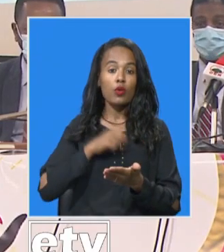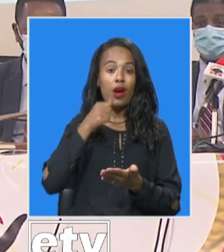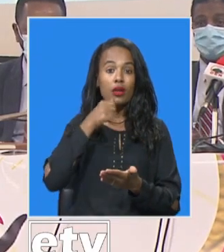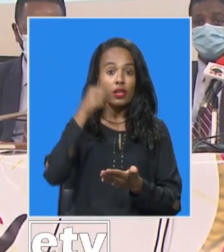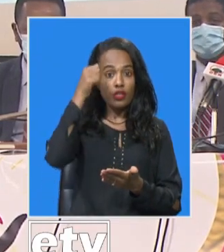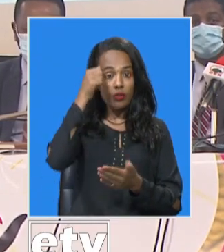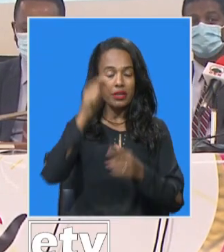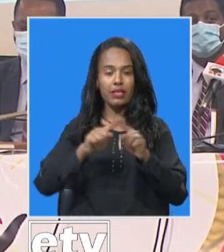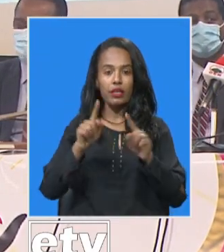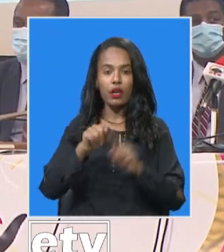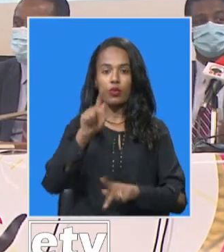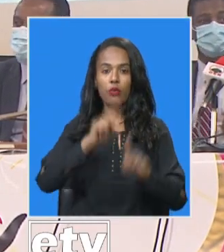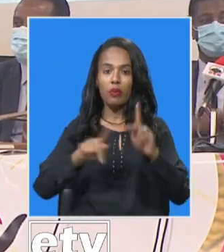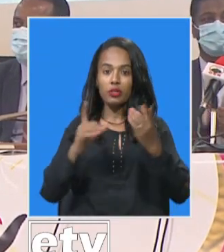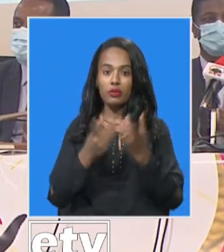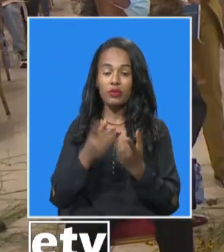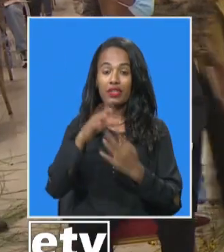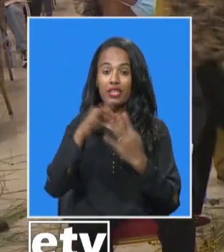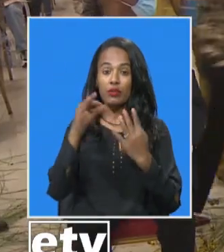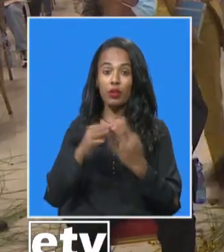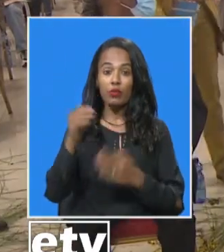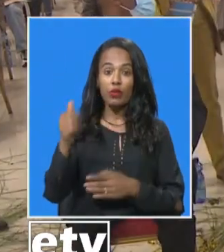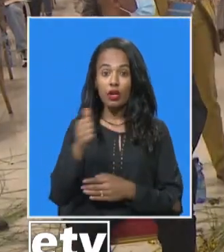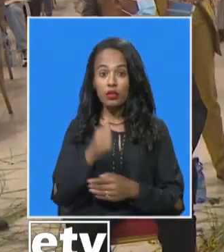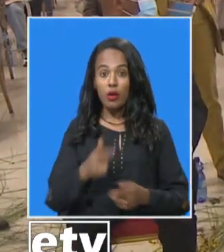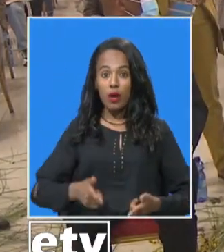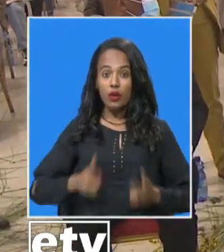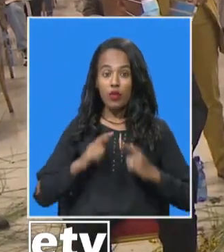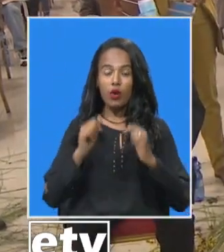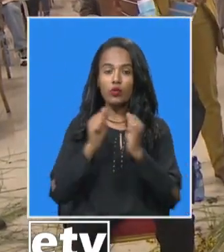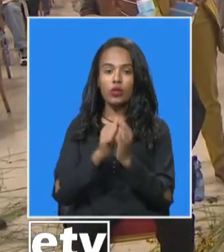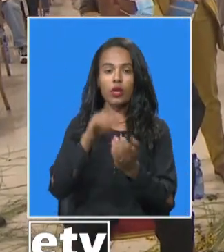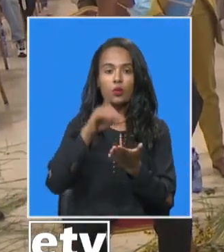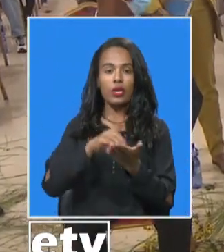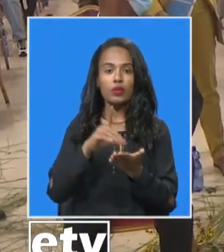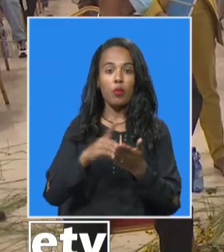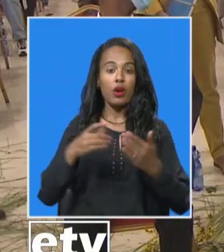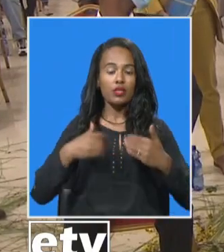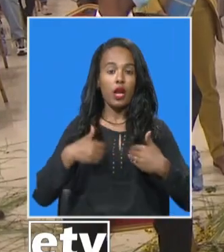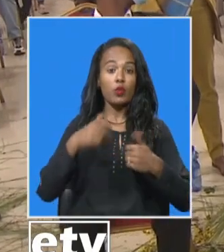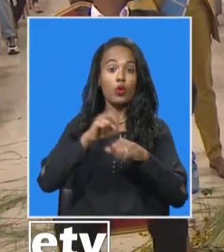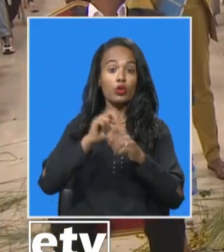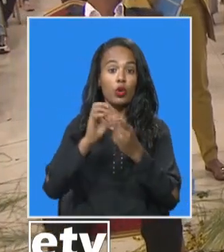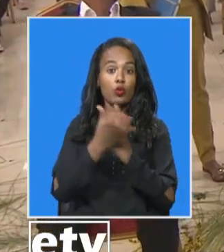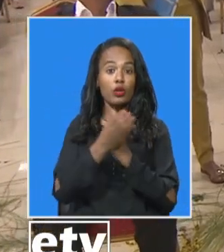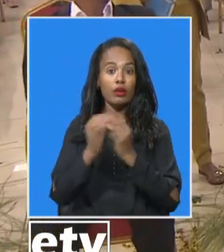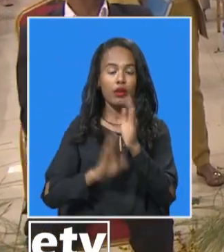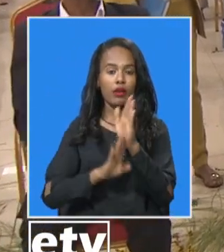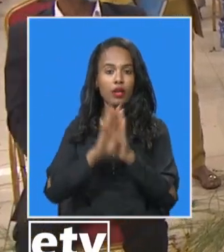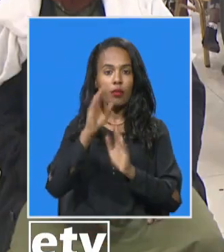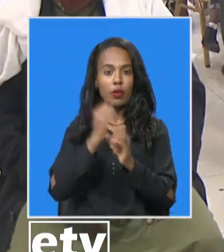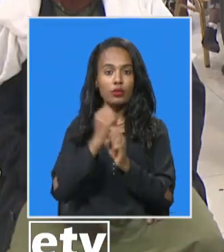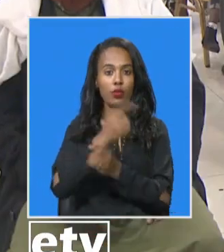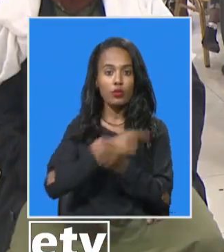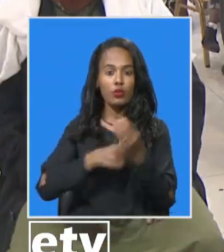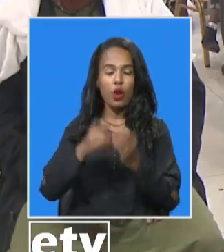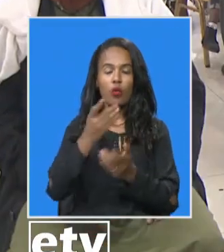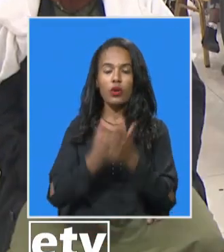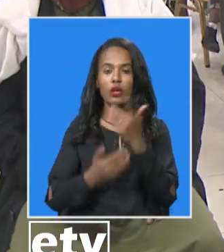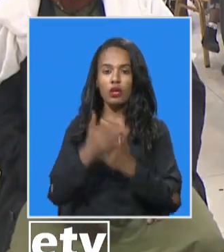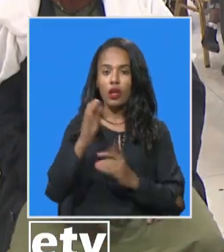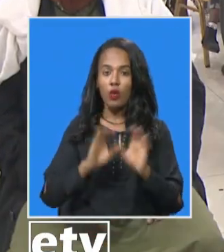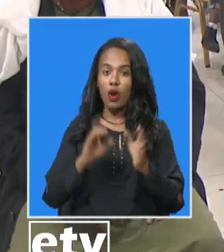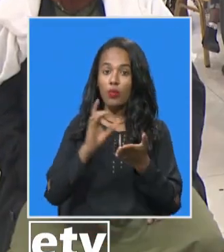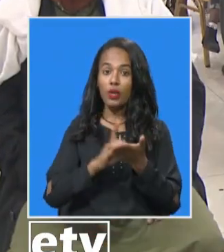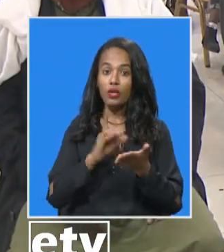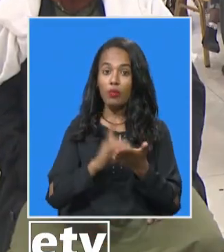አቤቤ ከተለያዩ የማህበረሰብ ክፍል ከተውጣጡ የአዲስ አበባ ነዋሪዎች ጋር በከተማዋ ስላለው ወቅታዊ ሁኔታና የልማት ስራዎች ዙሪያ ውይይት አካሂደዋል።